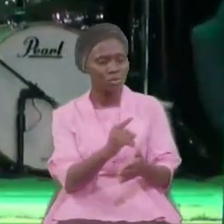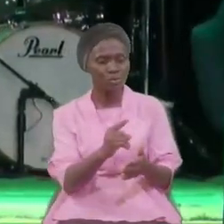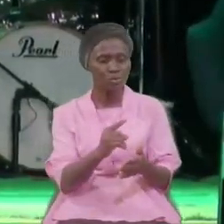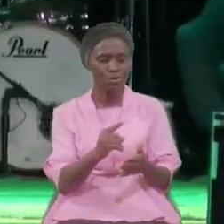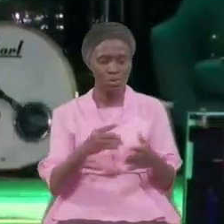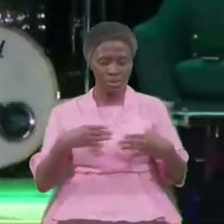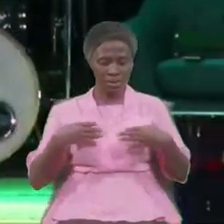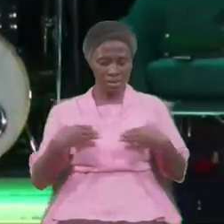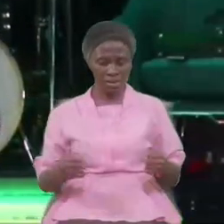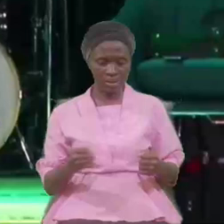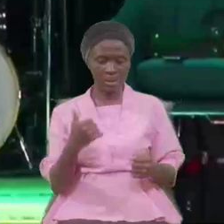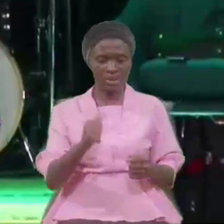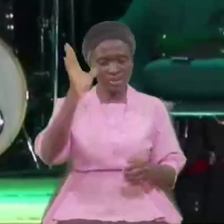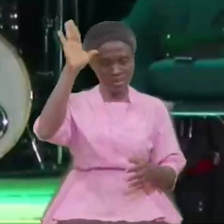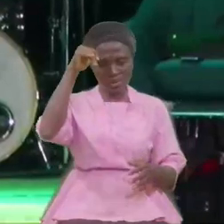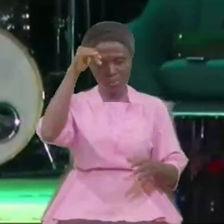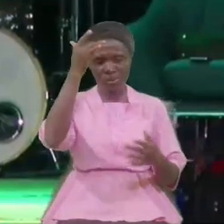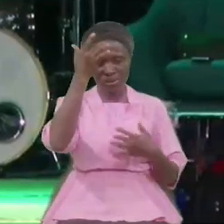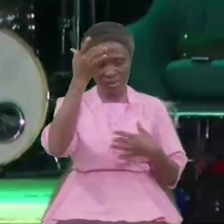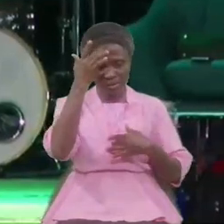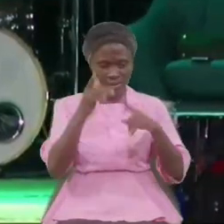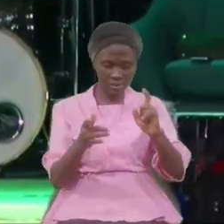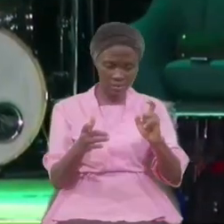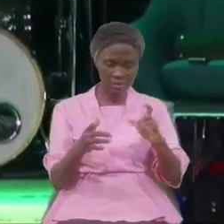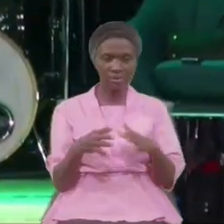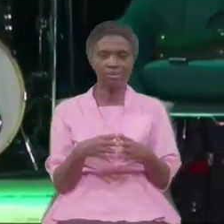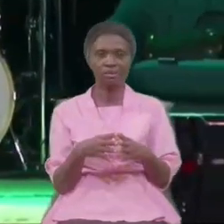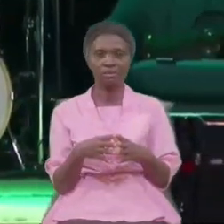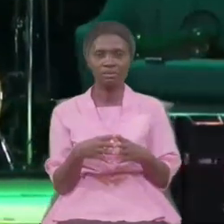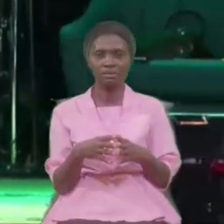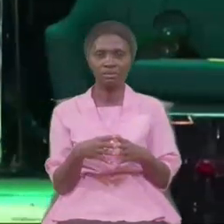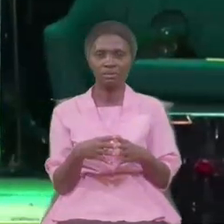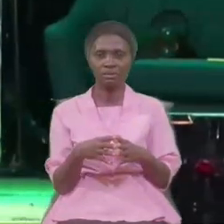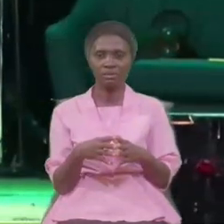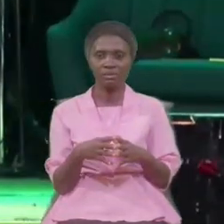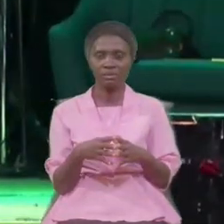Y a-t-il quelqu'un qui puisse être guéri d'une maladie incurable?